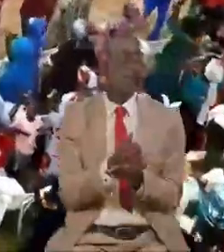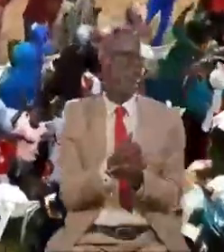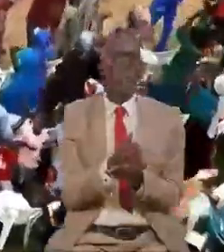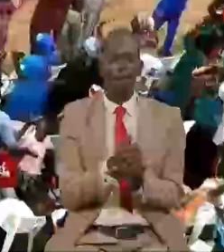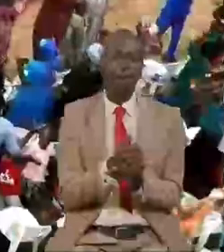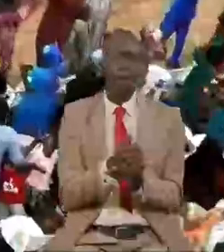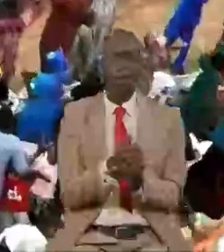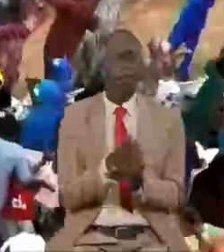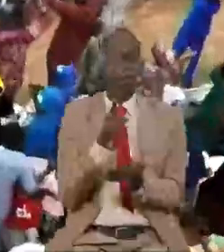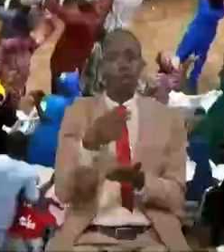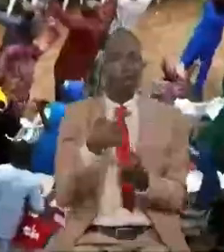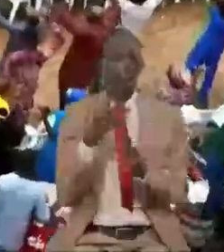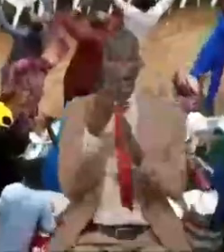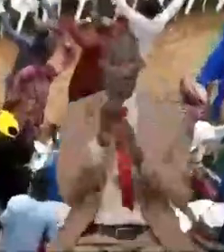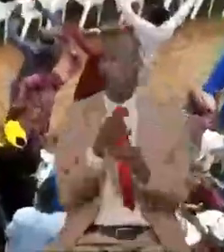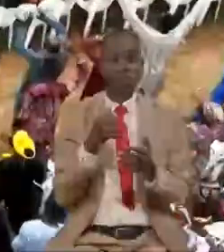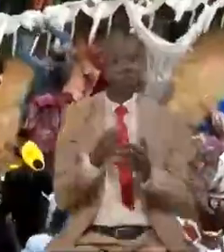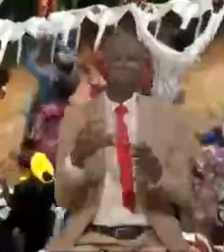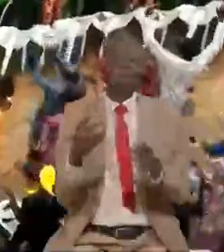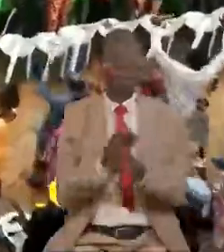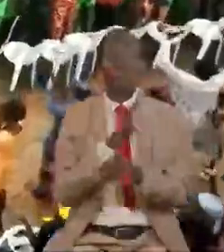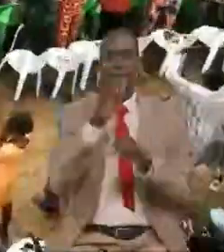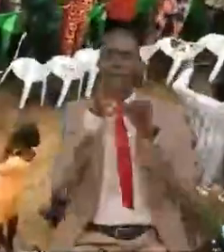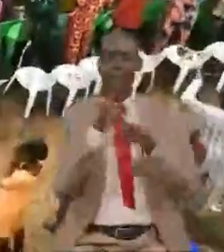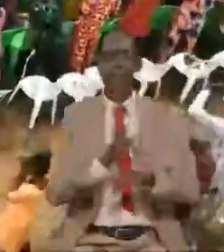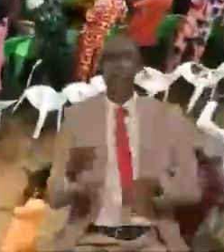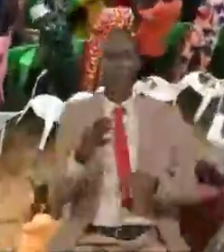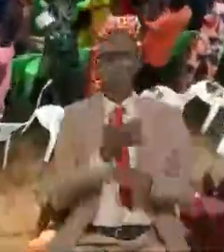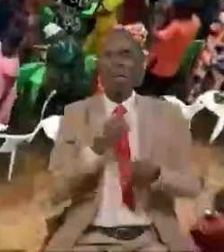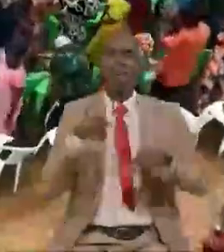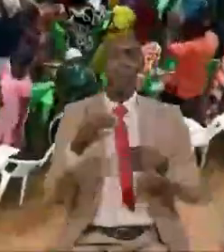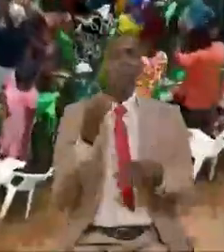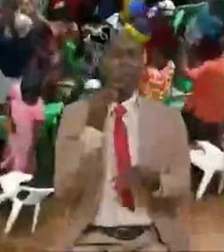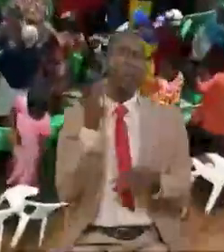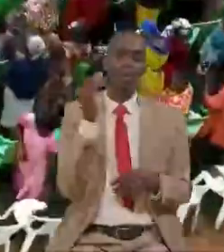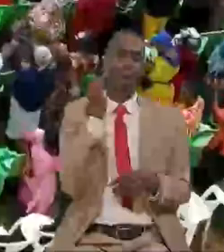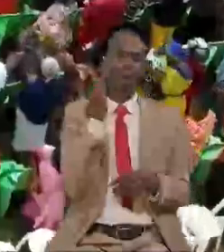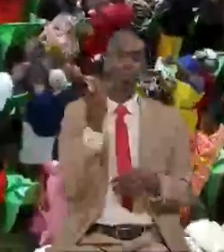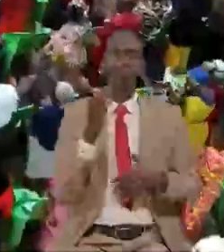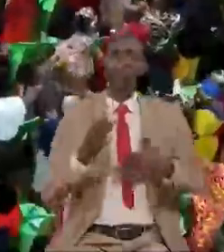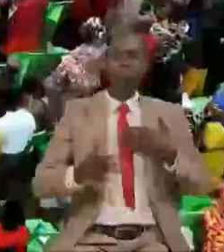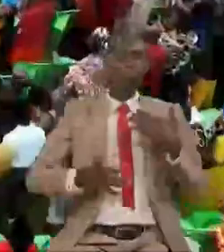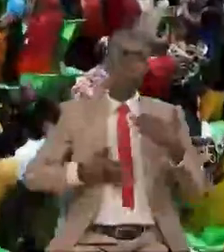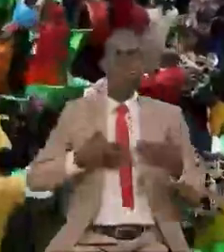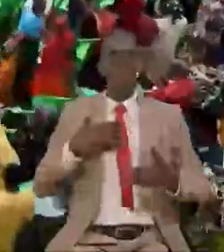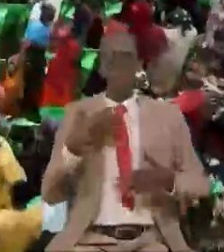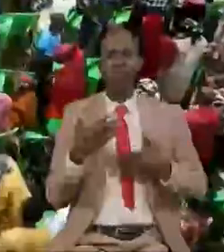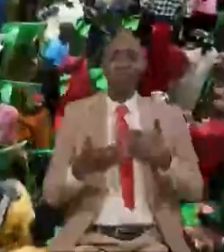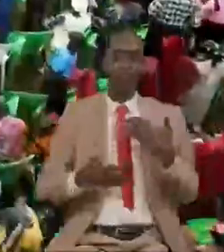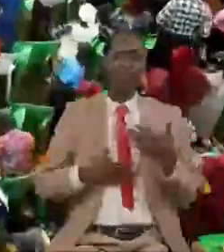Tu l'as eu, rentre avec tes bénédictions et réjouis-toi